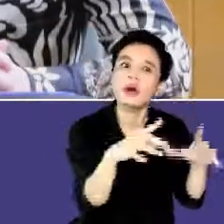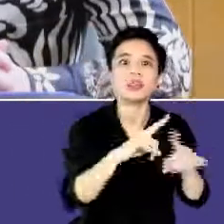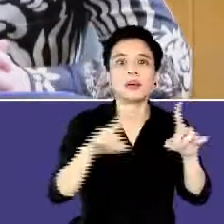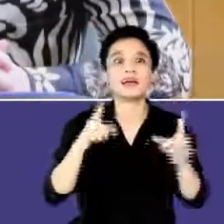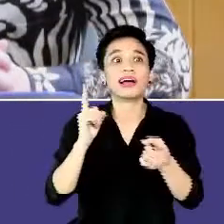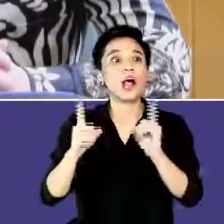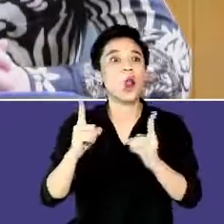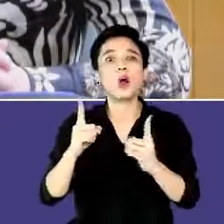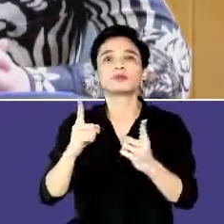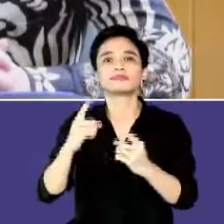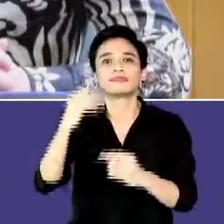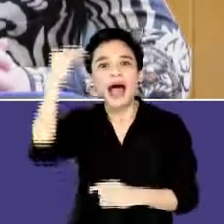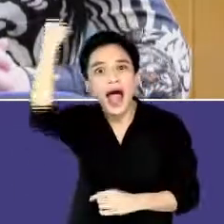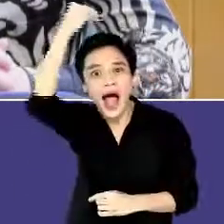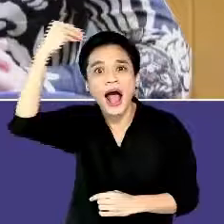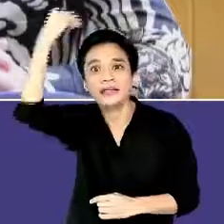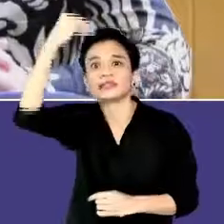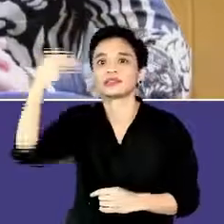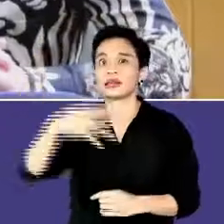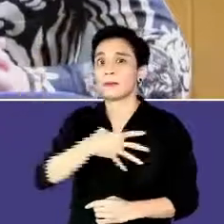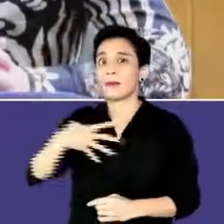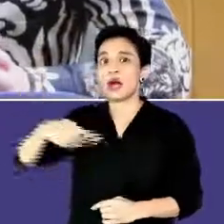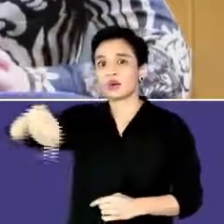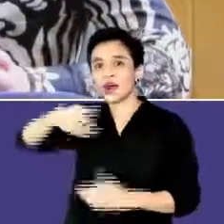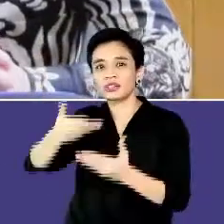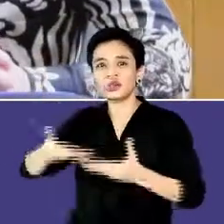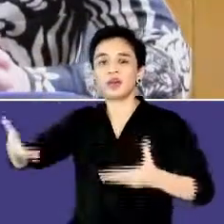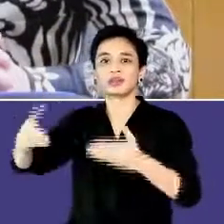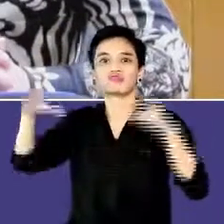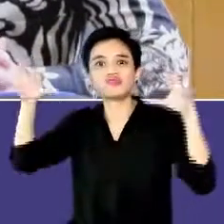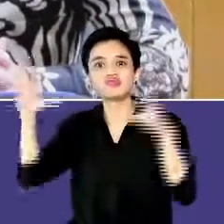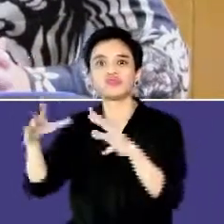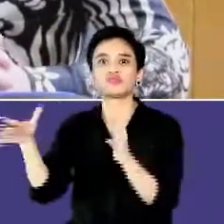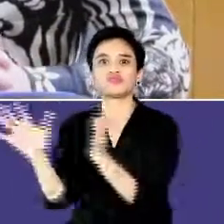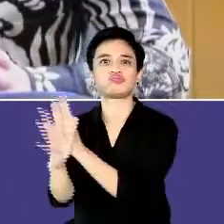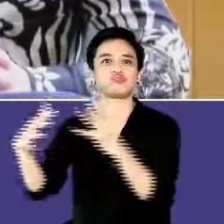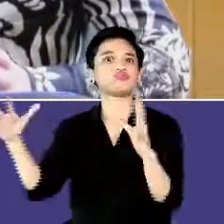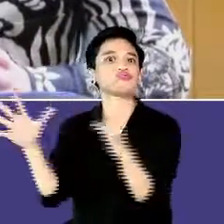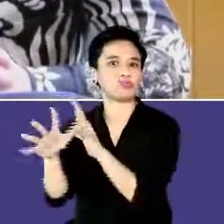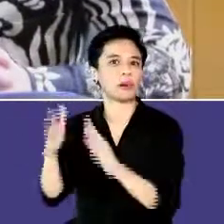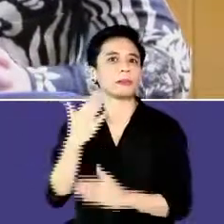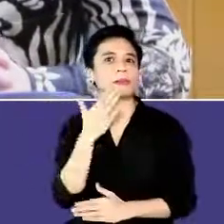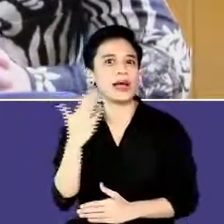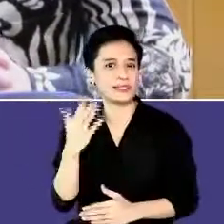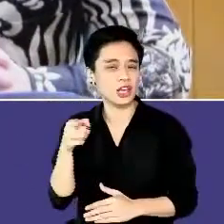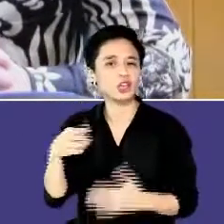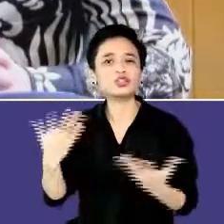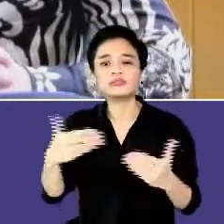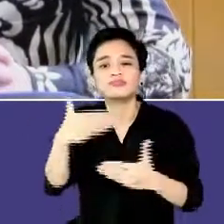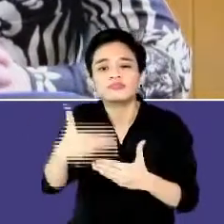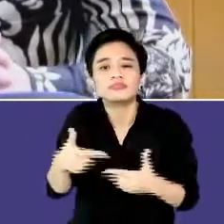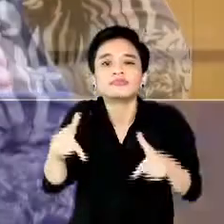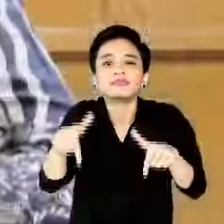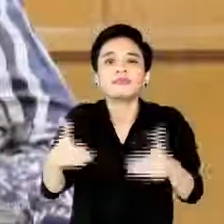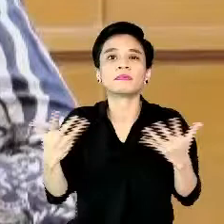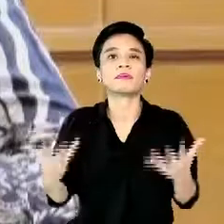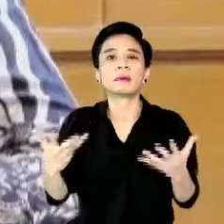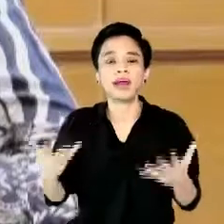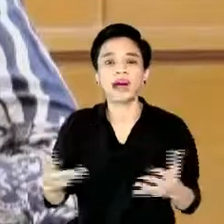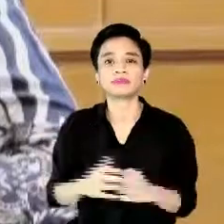khusus treatment khusus seperti itu Mas Emil ya eh ngajak kemungkinan kita sedang terus mereview